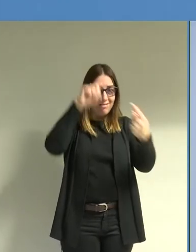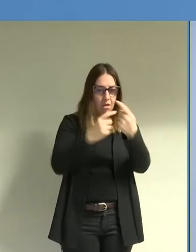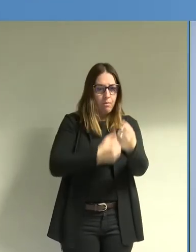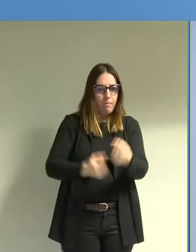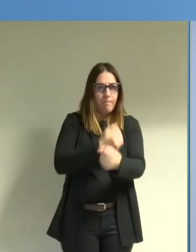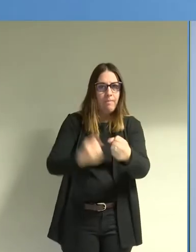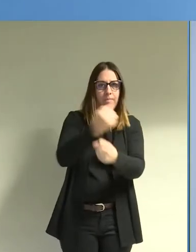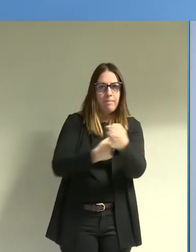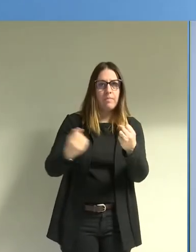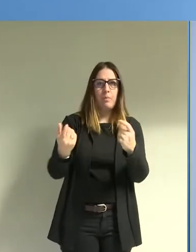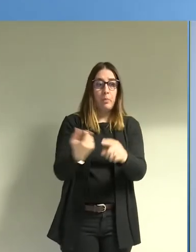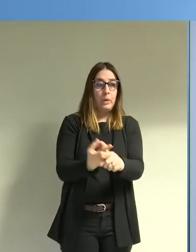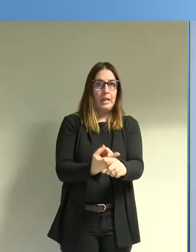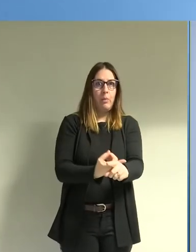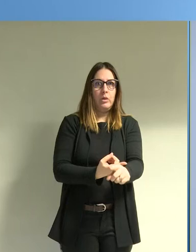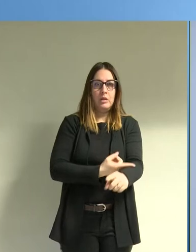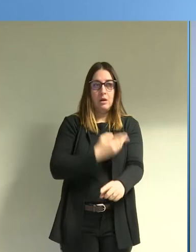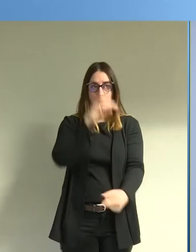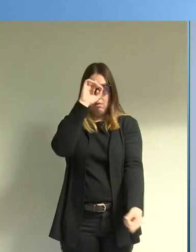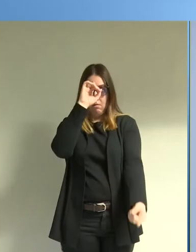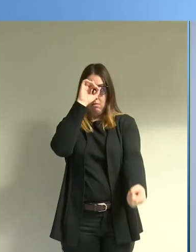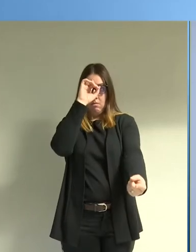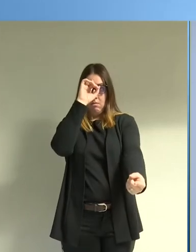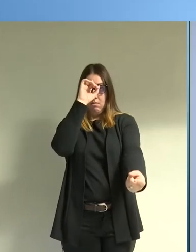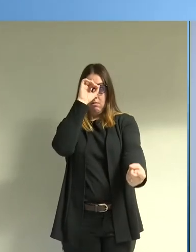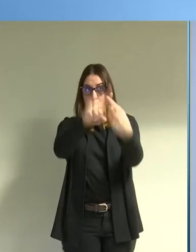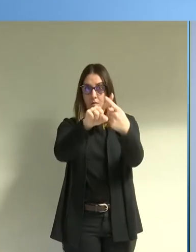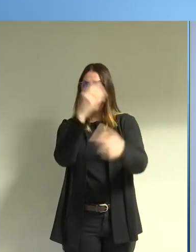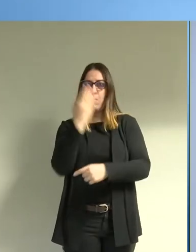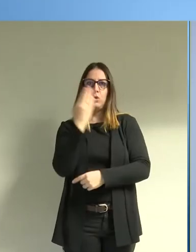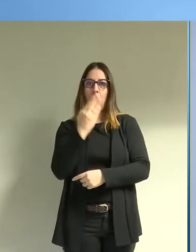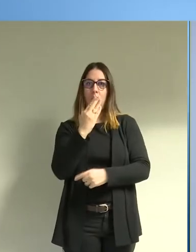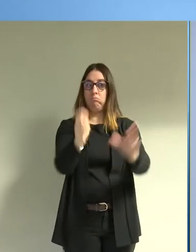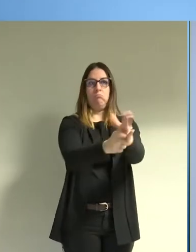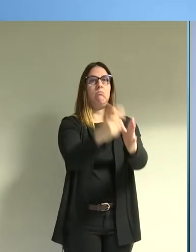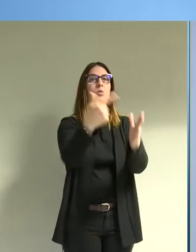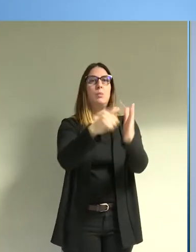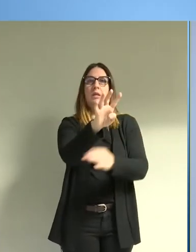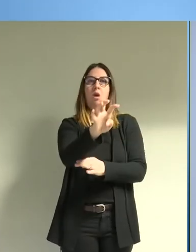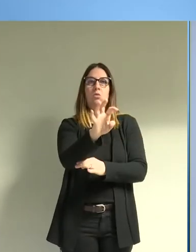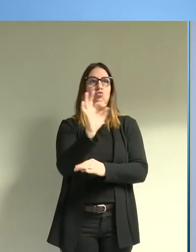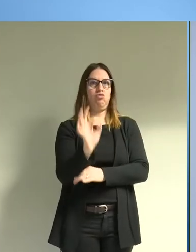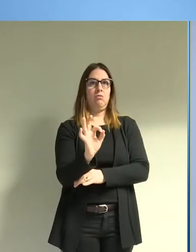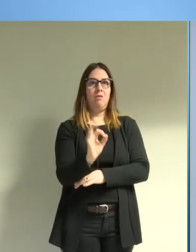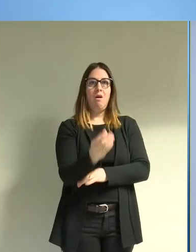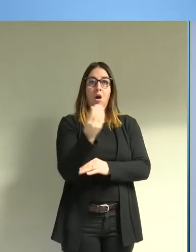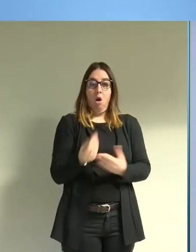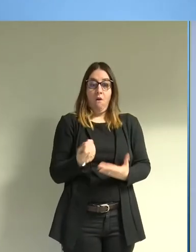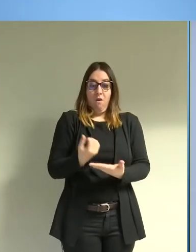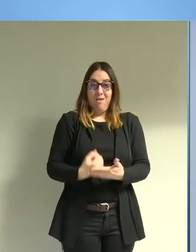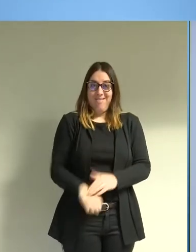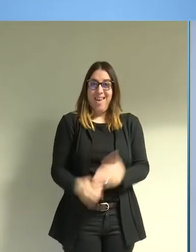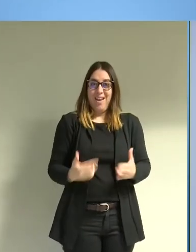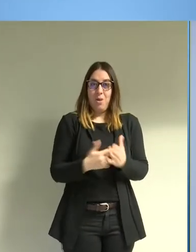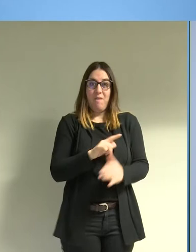et donc ça il faut un cas une boussole de s'arrêter ni en 2040 c'est les enfants qui naissent cette année auront